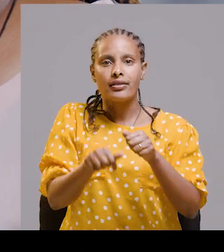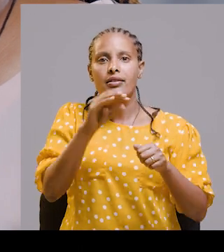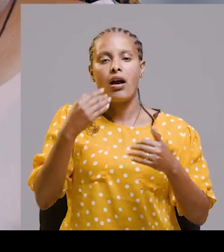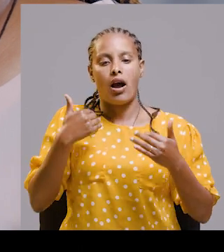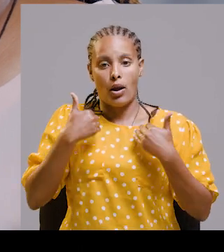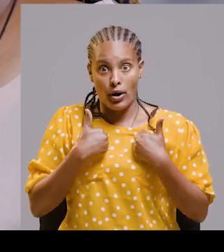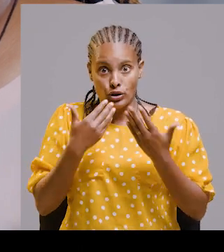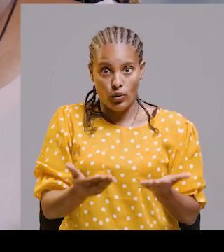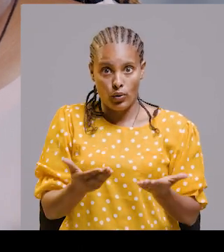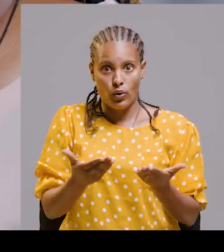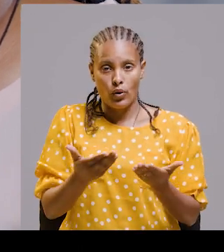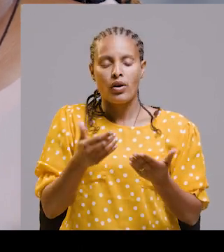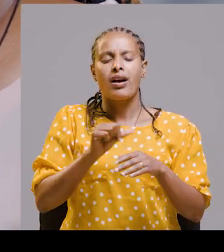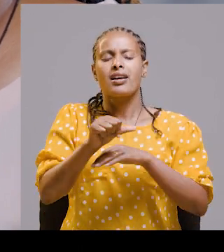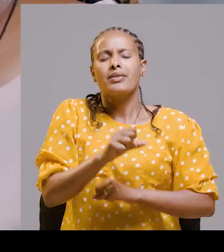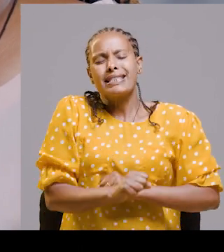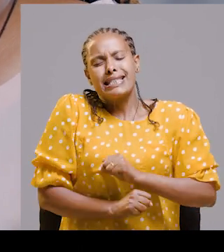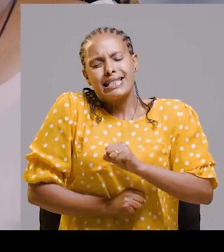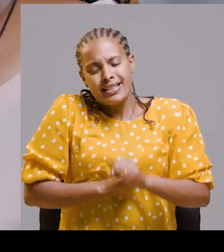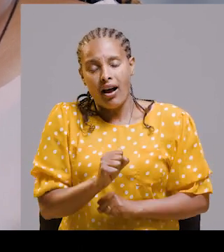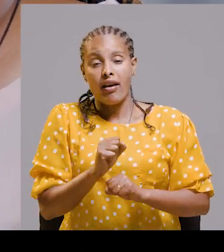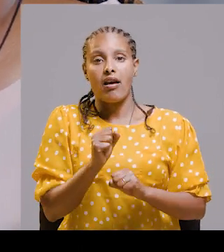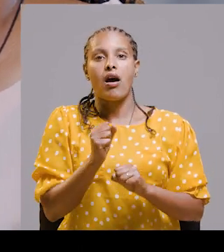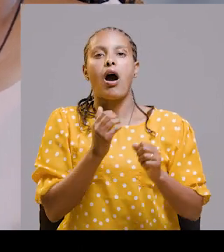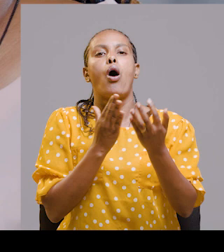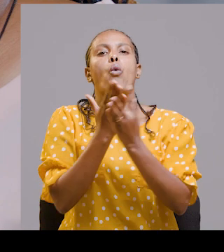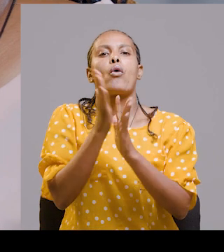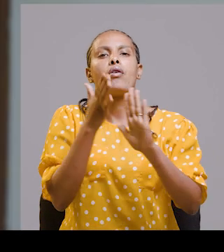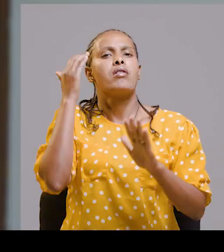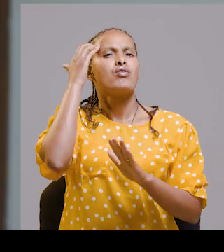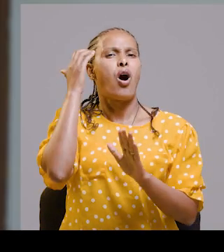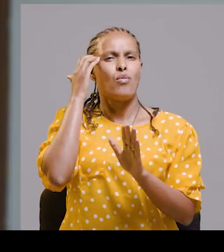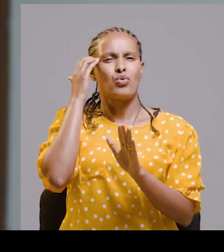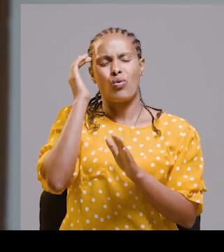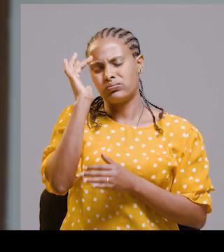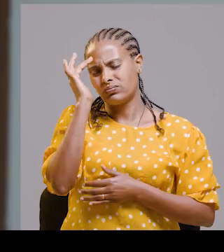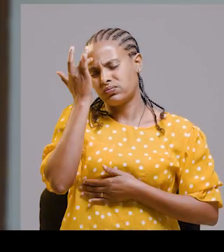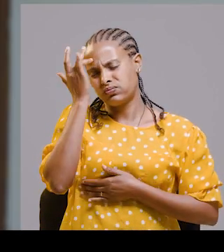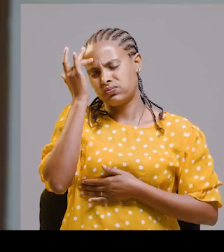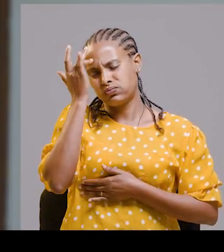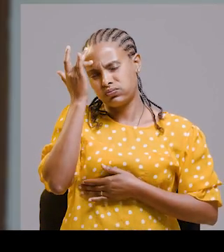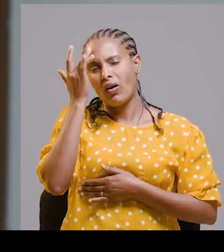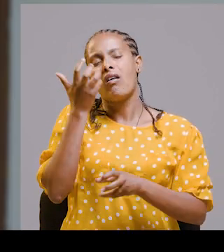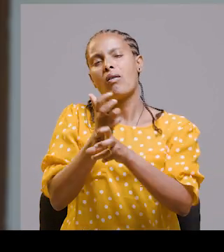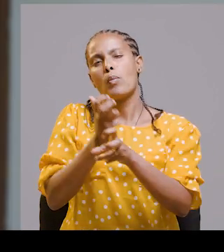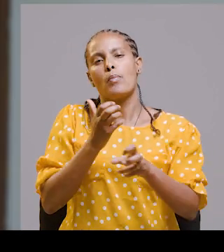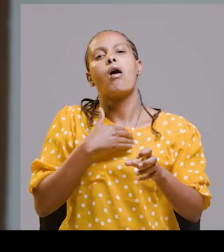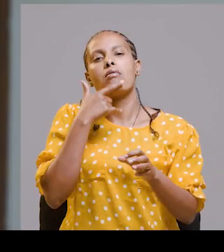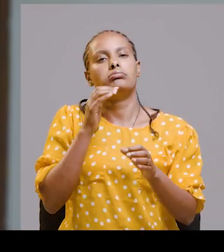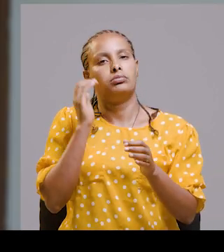ከደረሰባቸው ችግር እና ጥቃትና ካለባቸው ካሳለፉት ስቃይ አንፃር ያምሩ